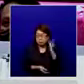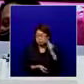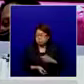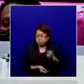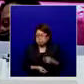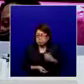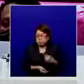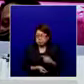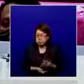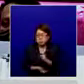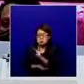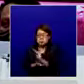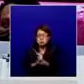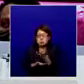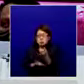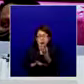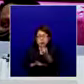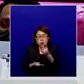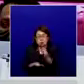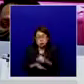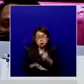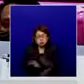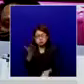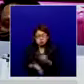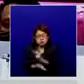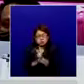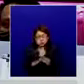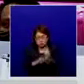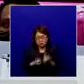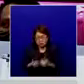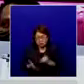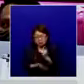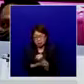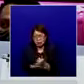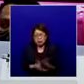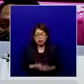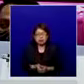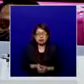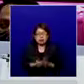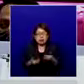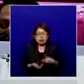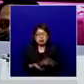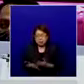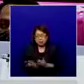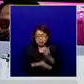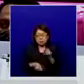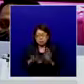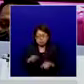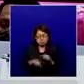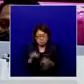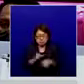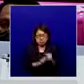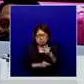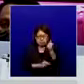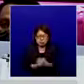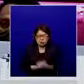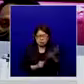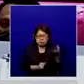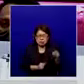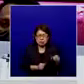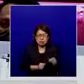ท์โลนใครๆก็กู้ได้ไปกู้จริงไงฮะวันนี้ปล่อยไปได้แค่10กว่าเปอร์เซ็นต์เพราะอะไรครับส่วนใหญ่มัน